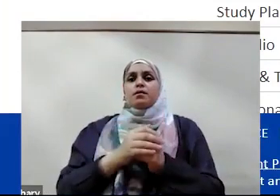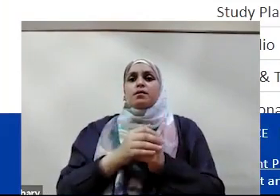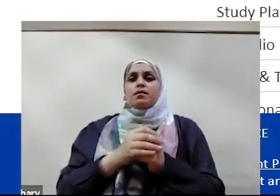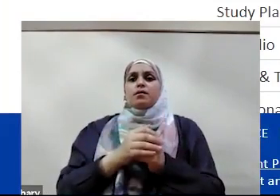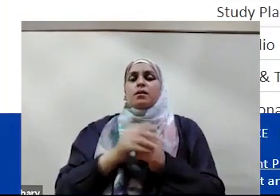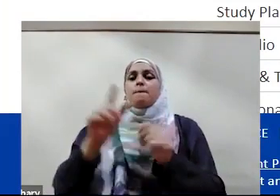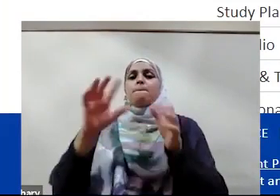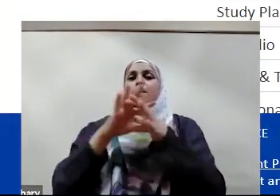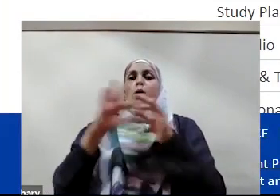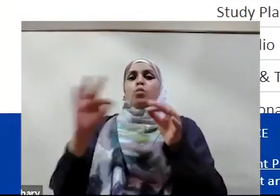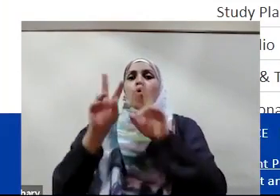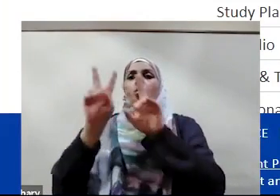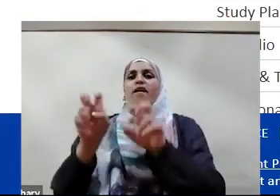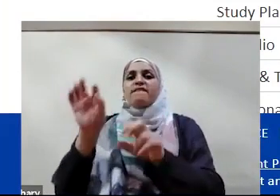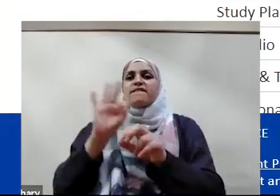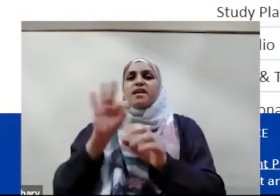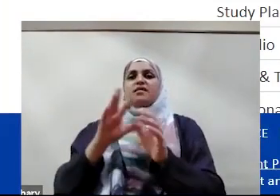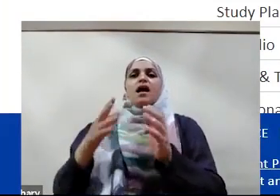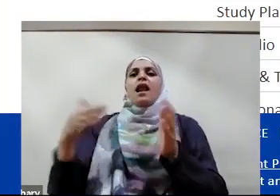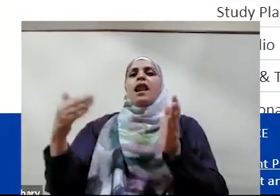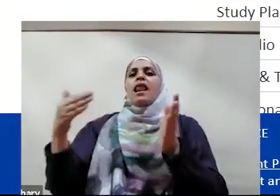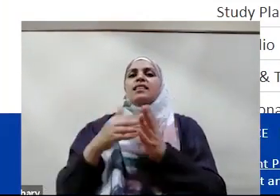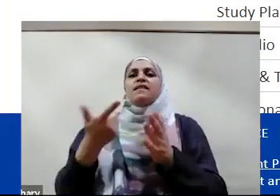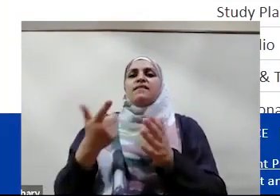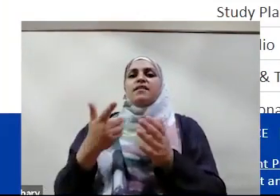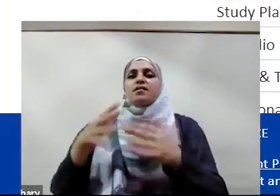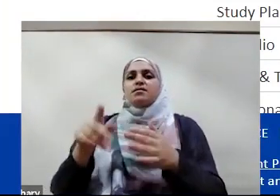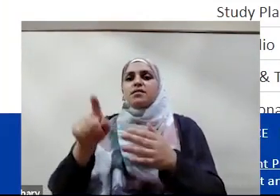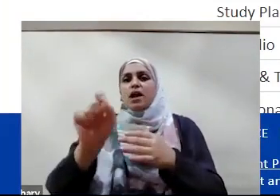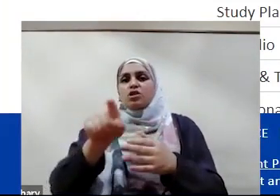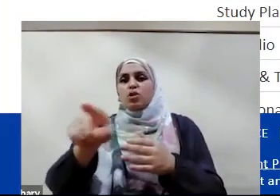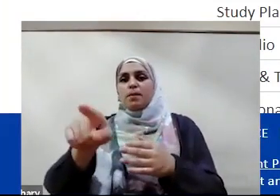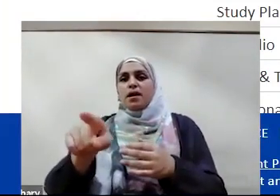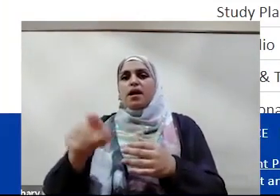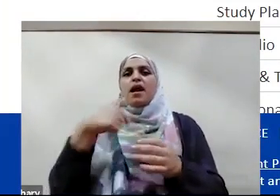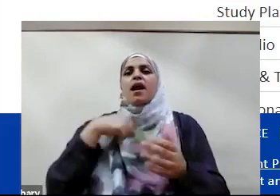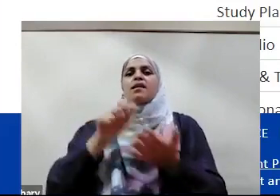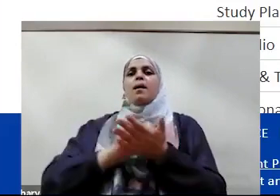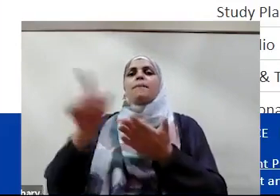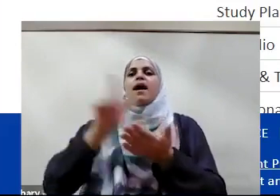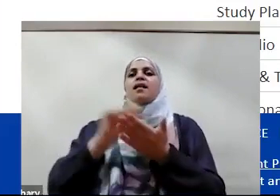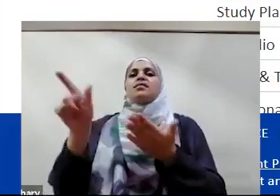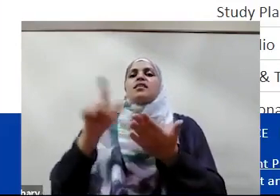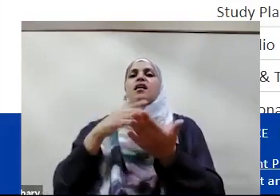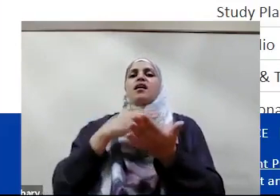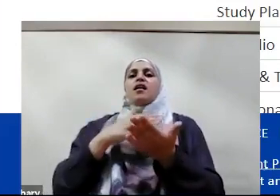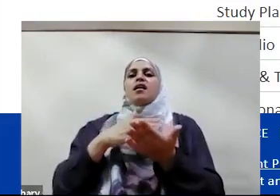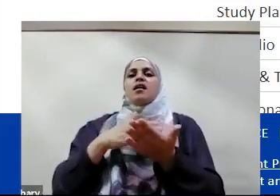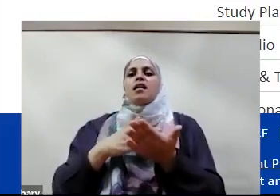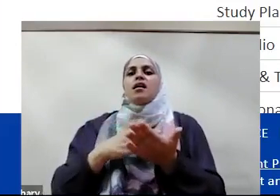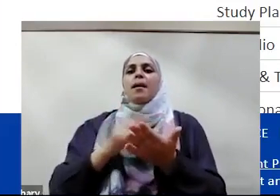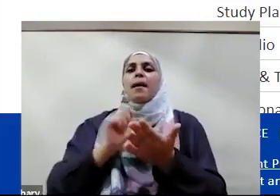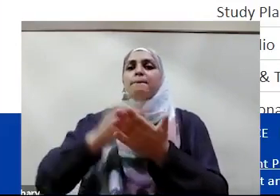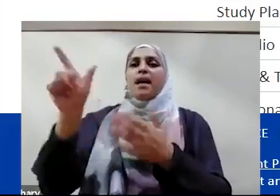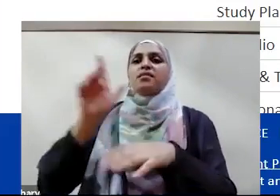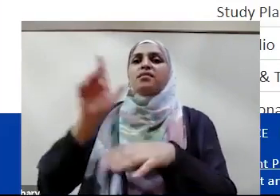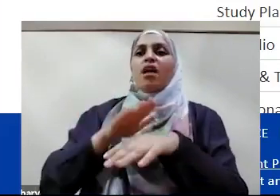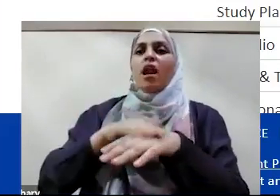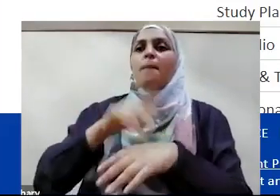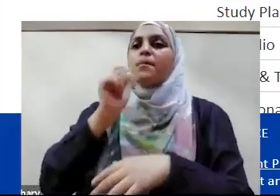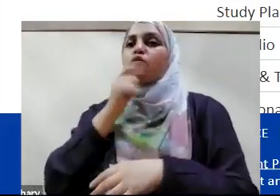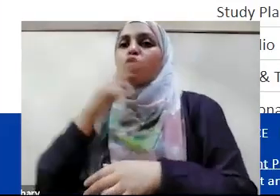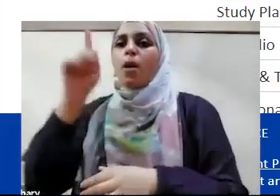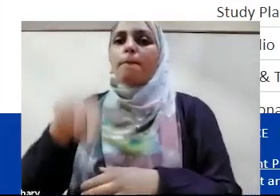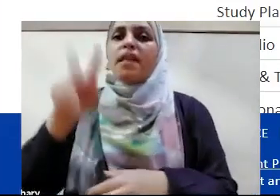الموضوع واقف فين، يعني الموضوع وصل لحد فين. فهنا مثلا مكتوب ان احنا بعتنا خطاب بعتنا لها طلب يوم